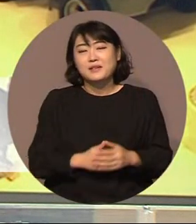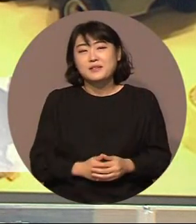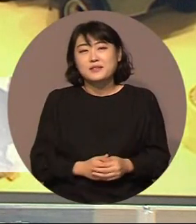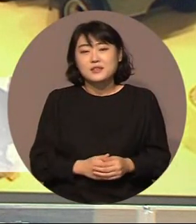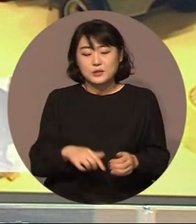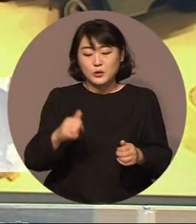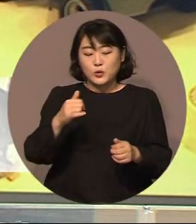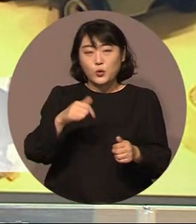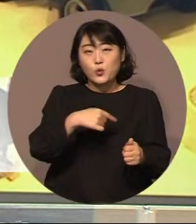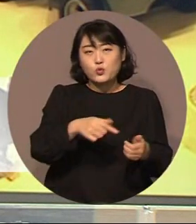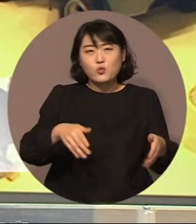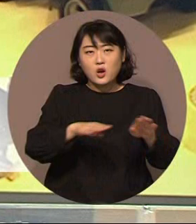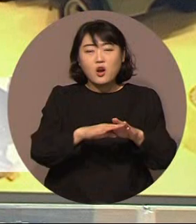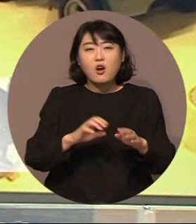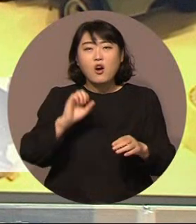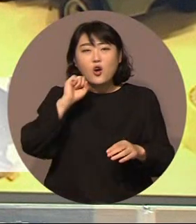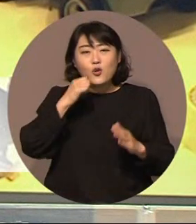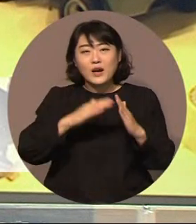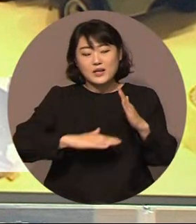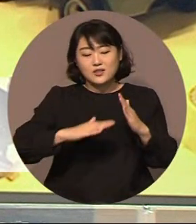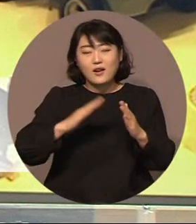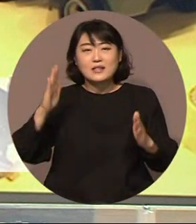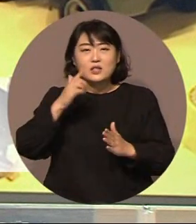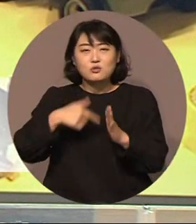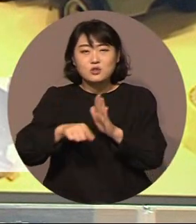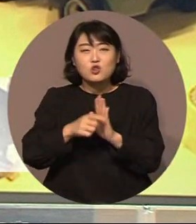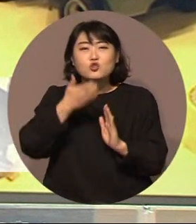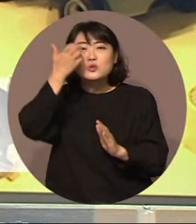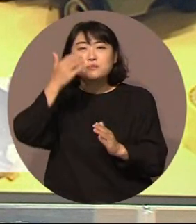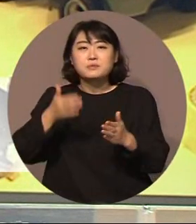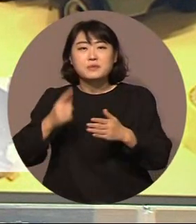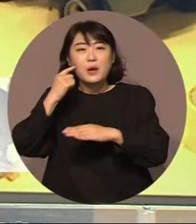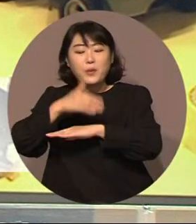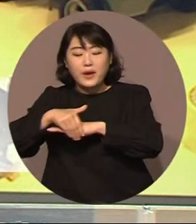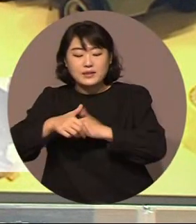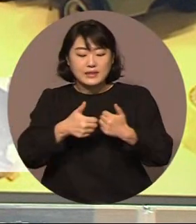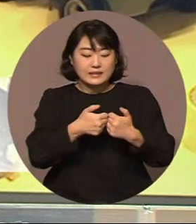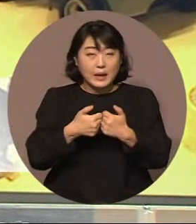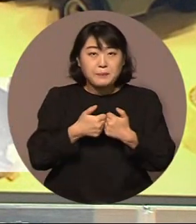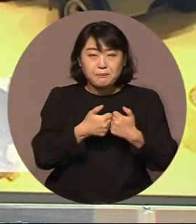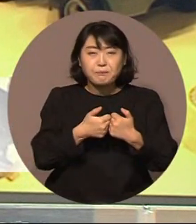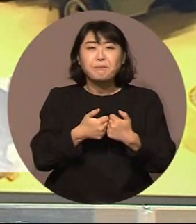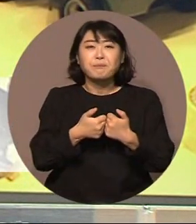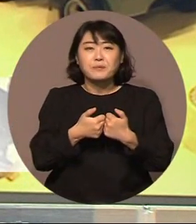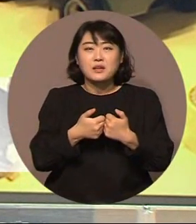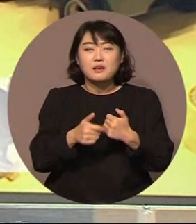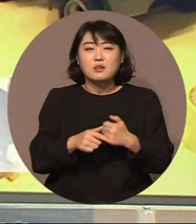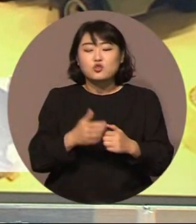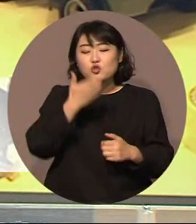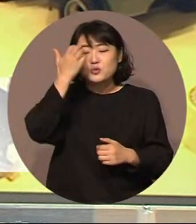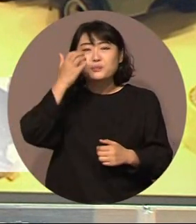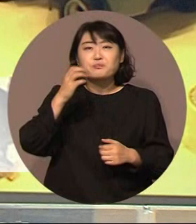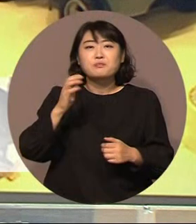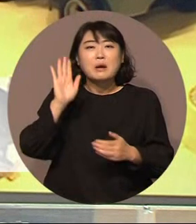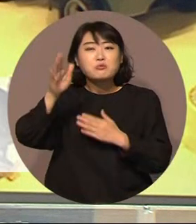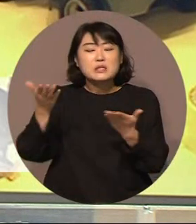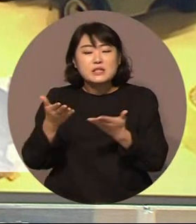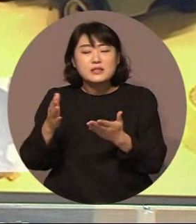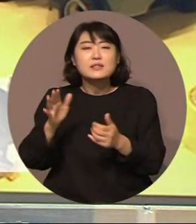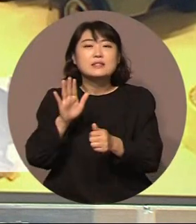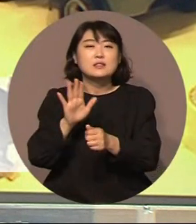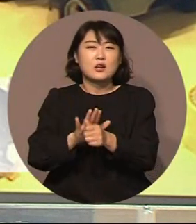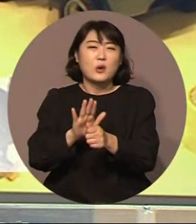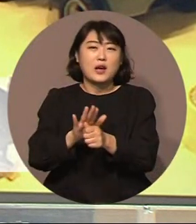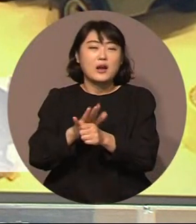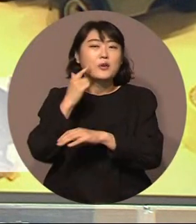교육원을 중심으로 저소득층 학생들을 위한 진로 설계와 상담을 진행해 학생들이 꿈을 찾을 수 있도록 도울